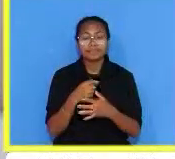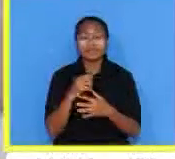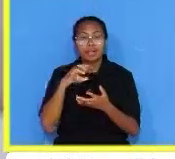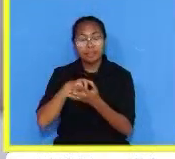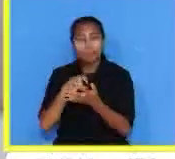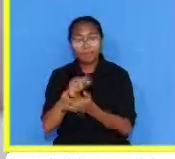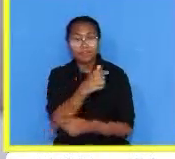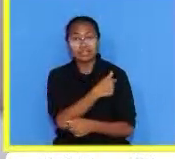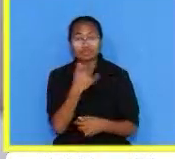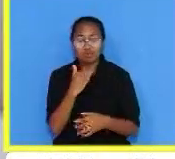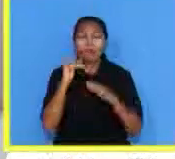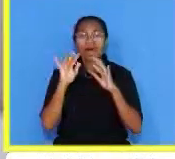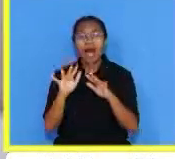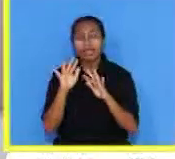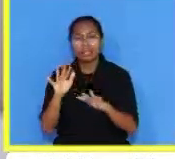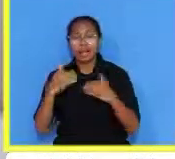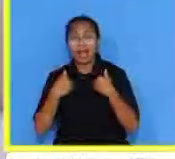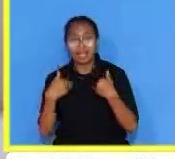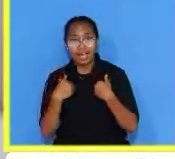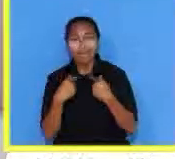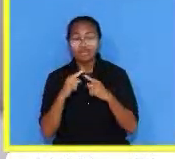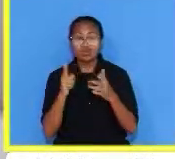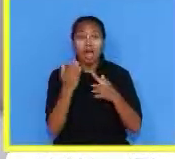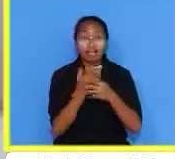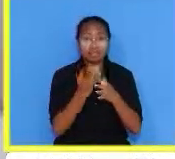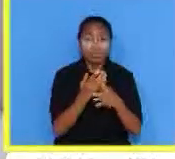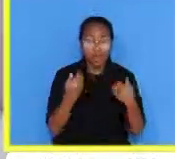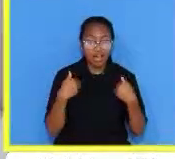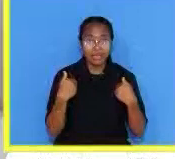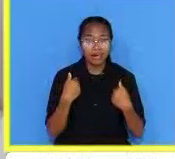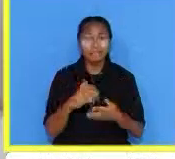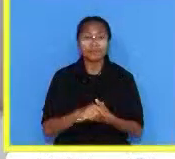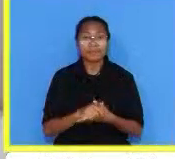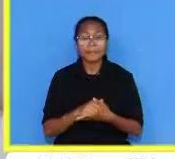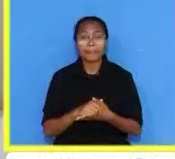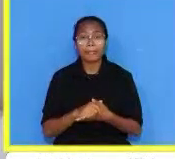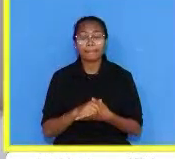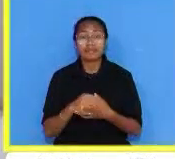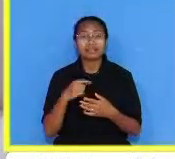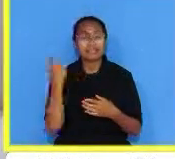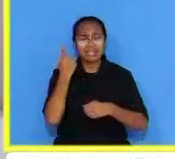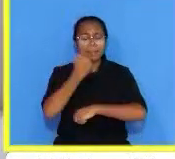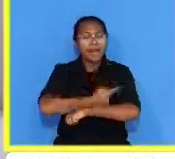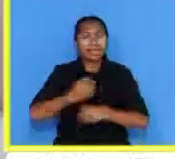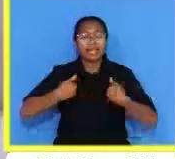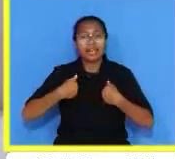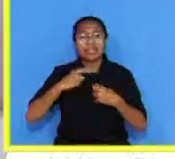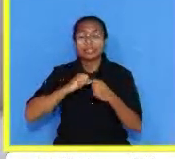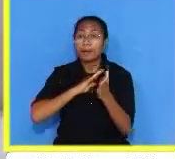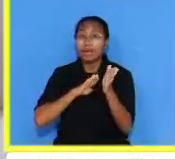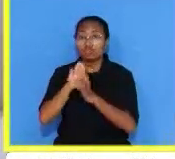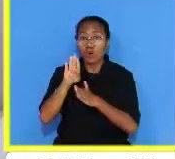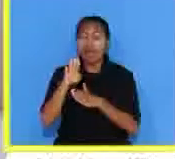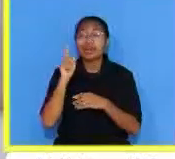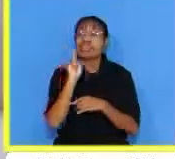tempat vaksinasi sudah banyak tersedia, akses juga sudah terbuka lebar, setiap hari ada kemajuan. Nah